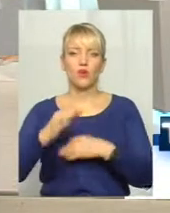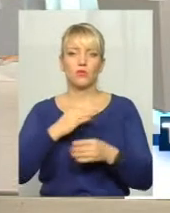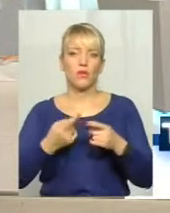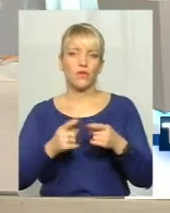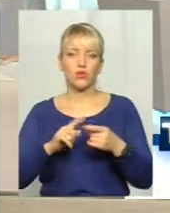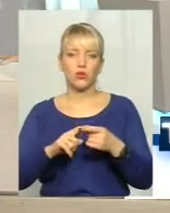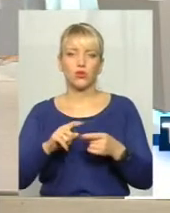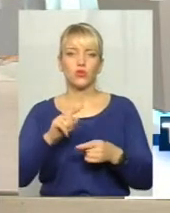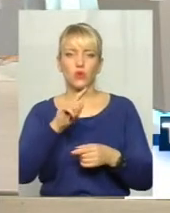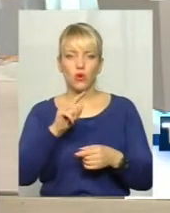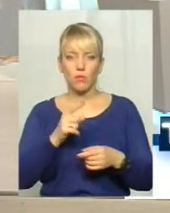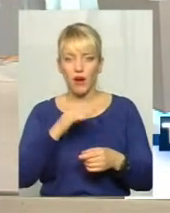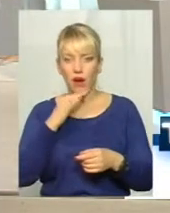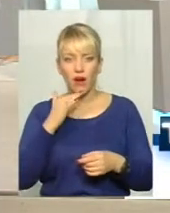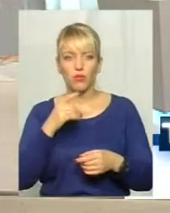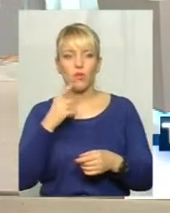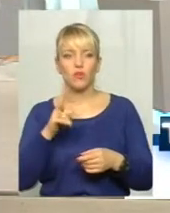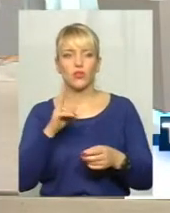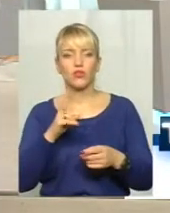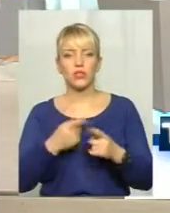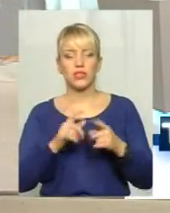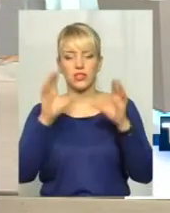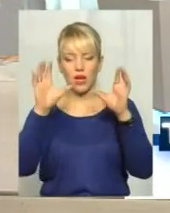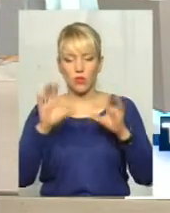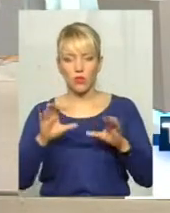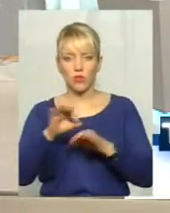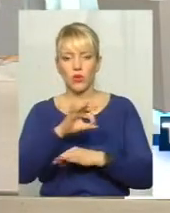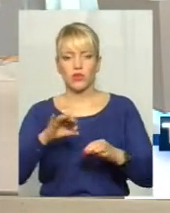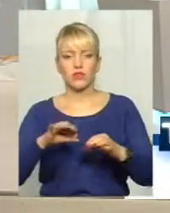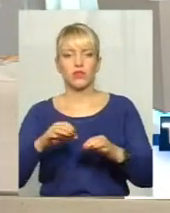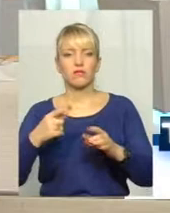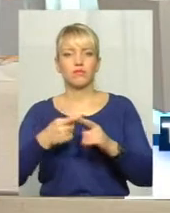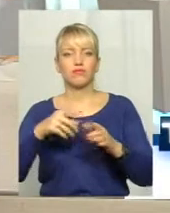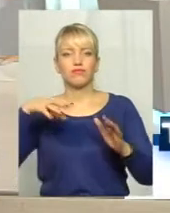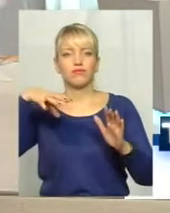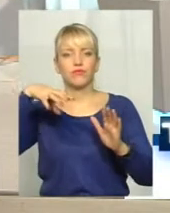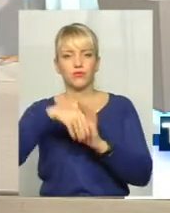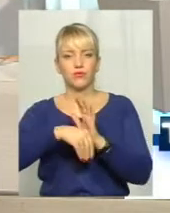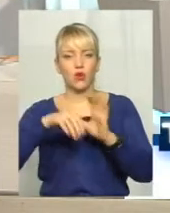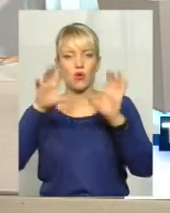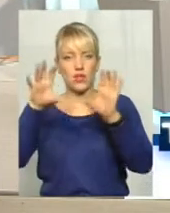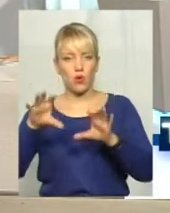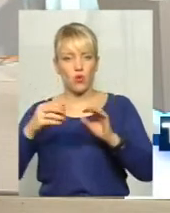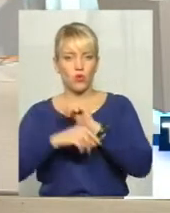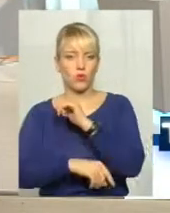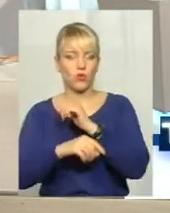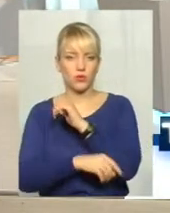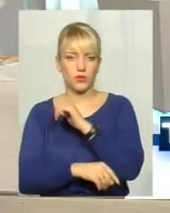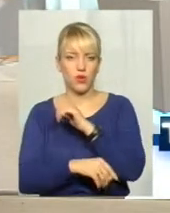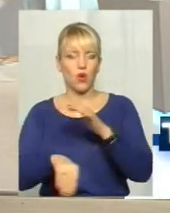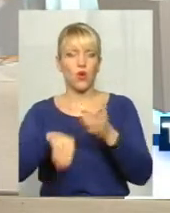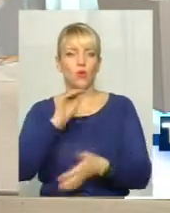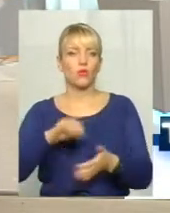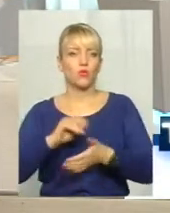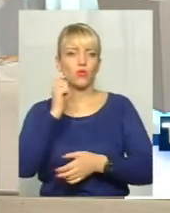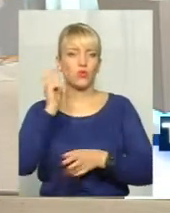що дехто його називає, оцей законопроект, узаконенням корупції. Що мається на увазі, що ну, його так охрестили, так, купуй українське.